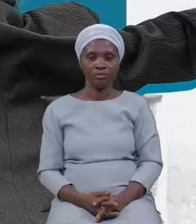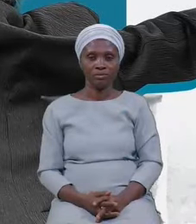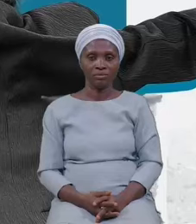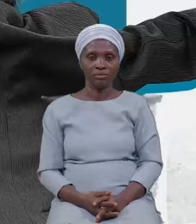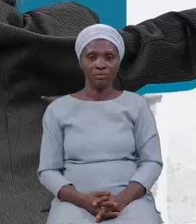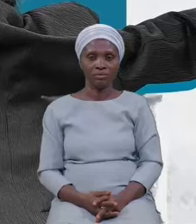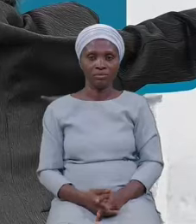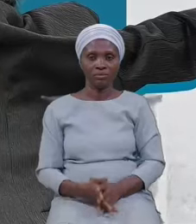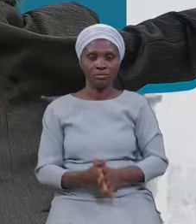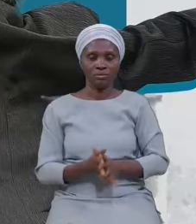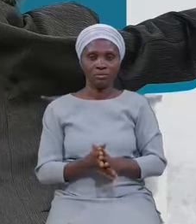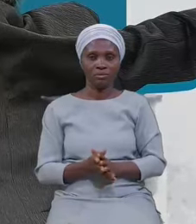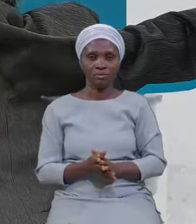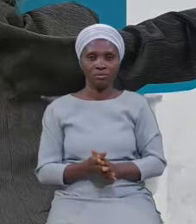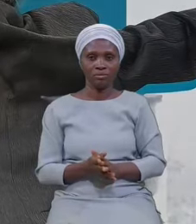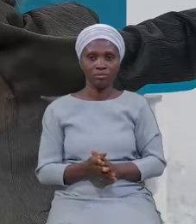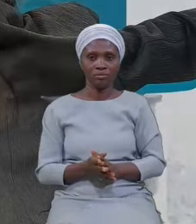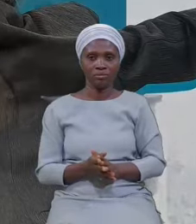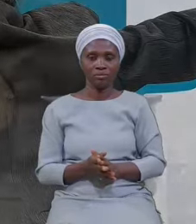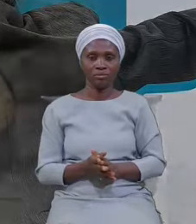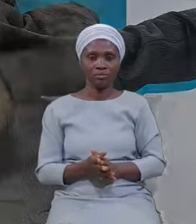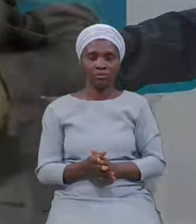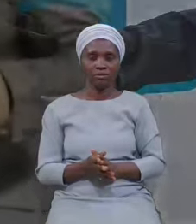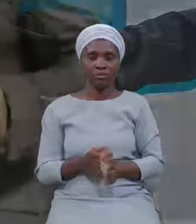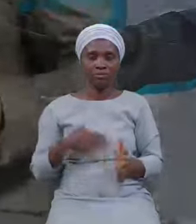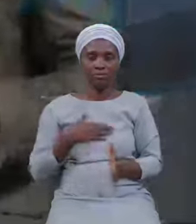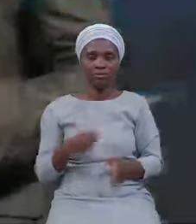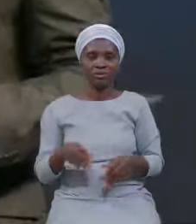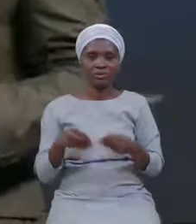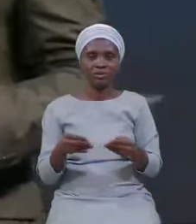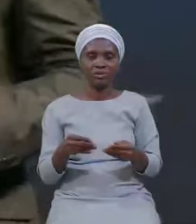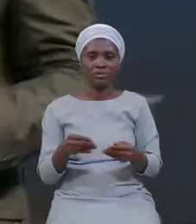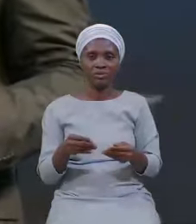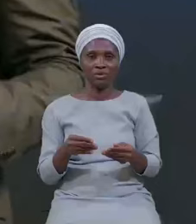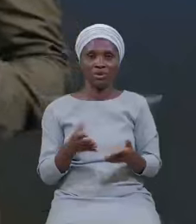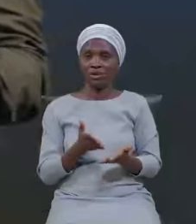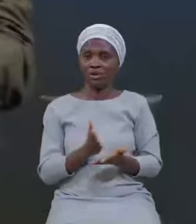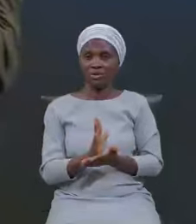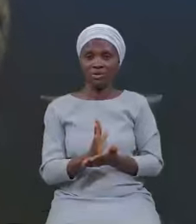conseillers s'occupent maintenant de tous ceux-là qui ont levé la main.